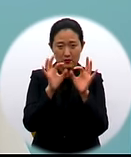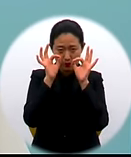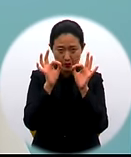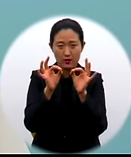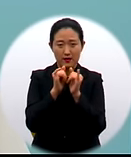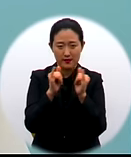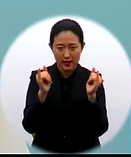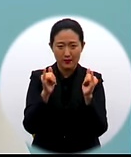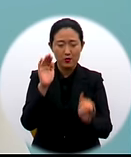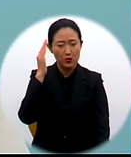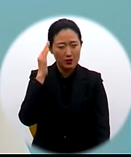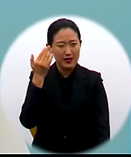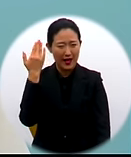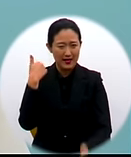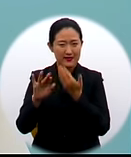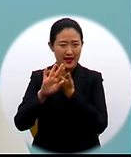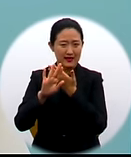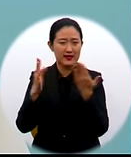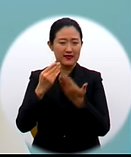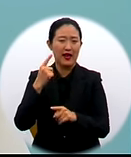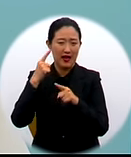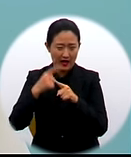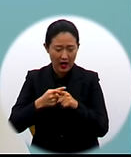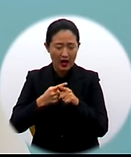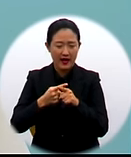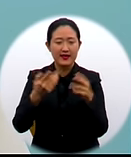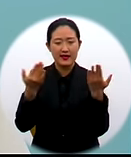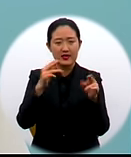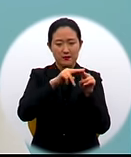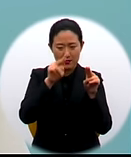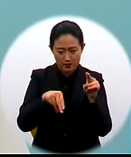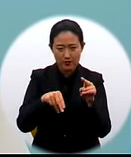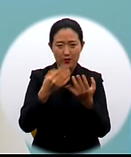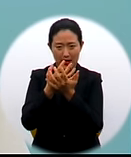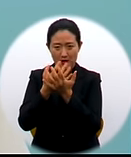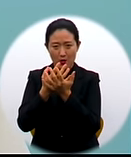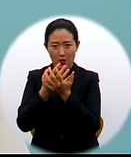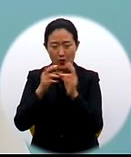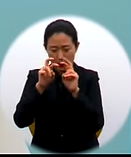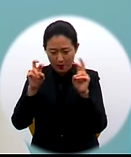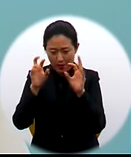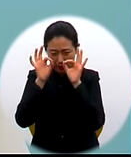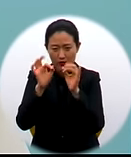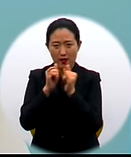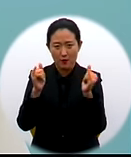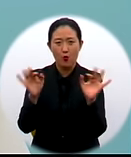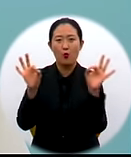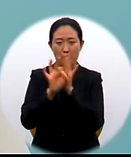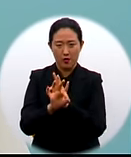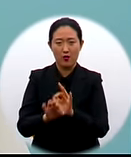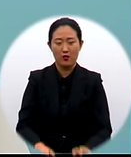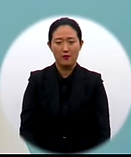있었던 것처럼 대부분 어떤 개발자들이었던 경우가 많아요. 근데 어떤 개발자들이 이 AI라는 것이 뜨기 시작하면서